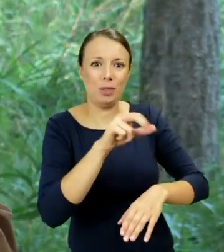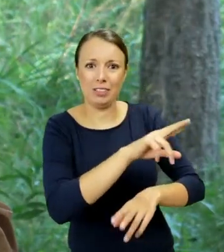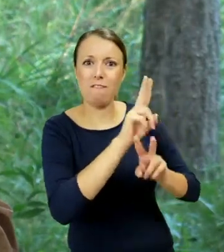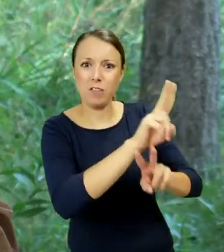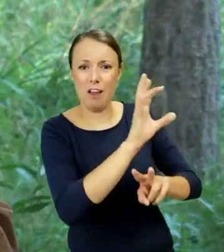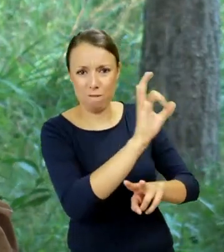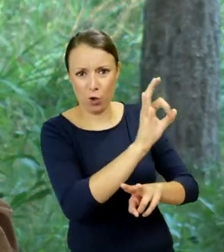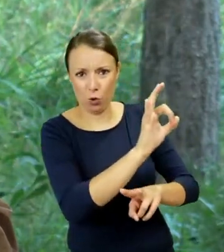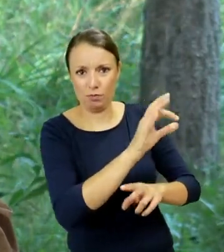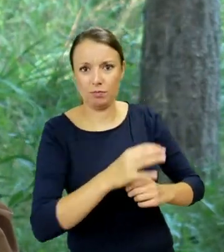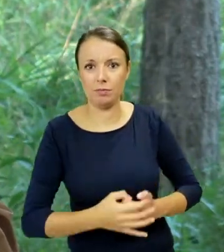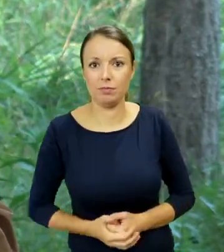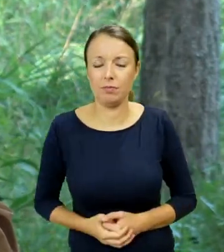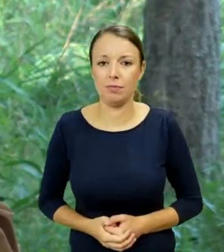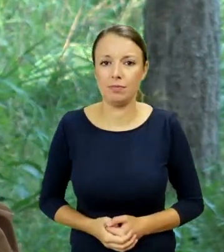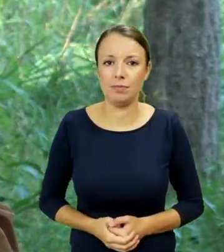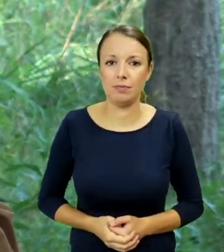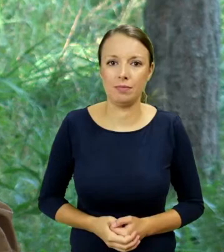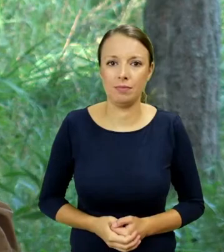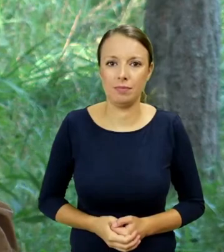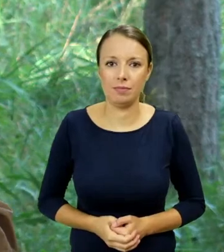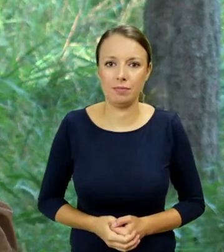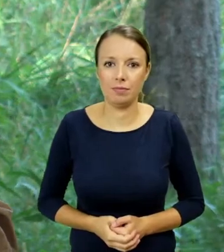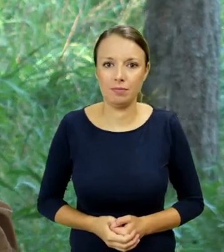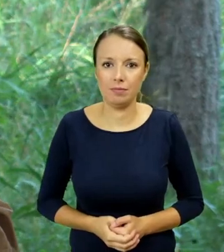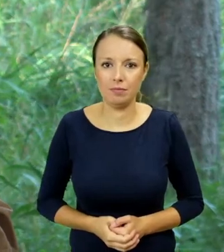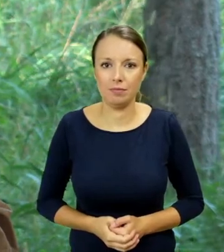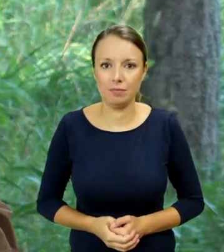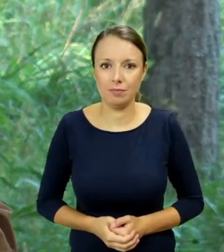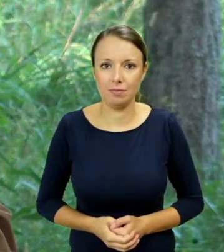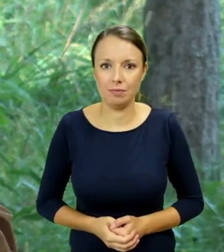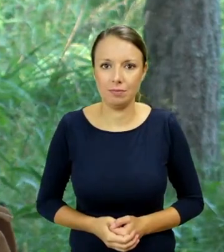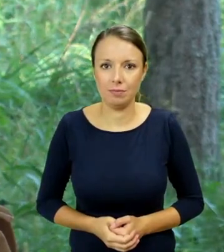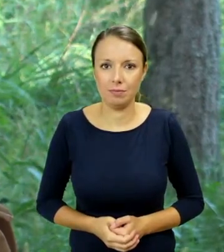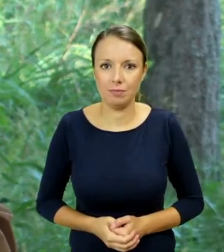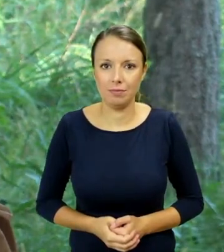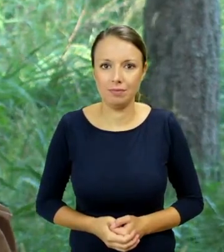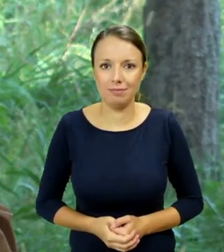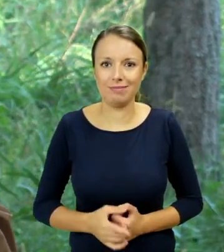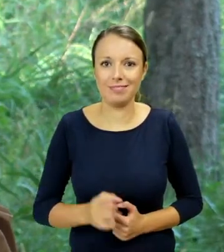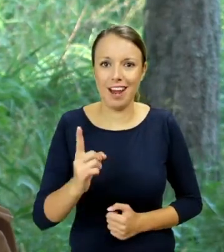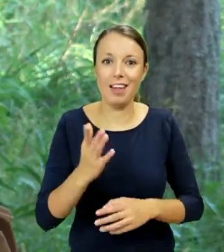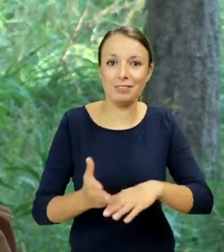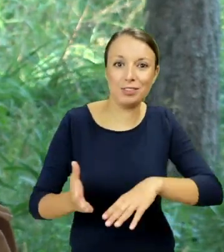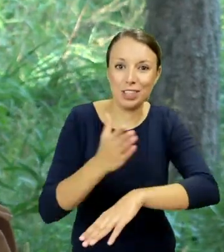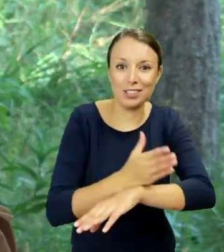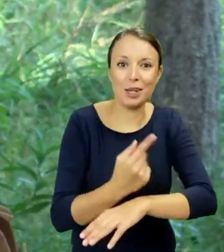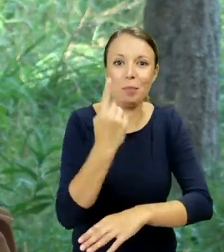Szczerbińska. Ale wcześniej, gdzieś w pierwszej połowie